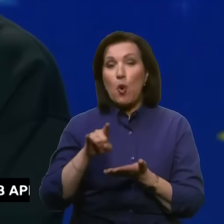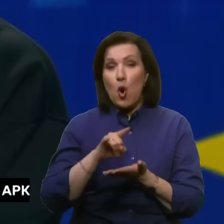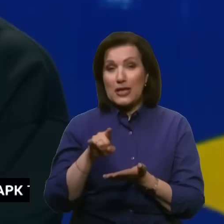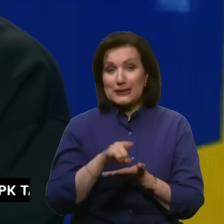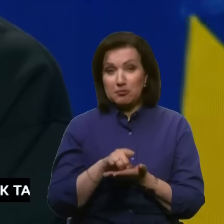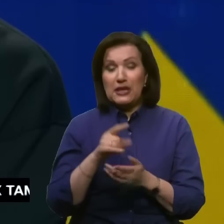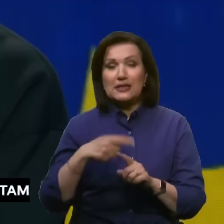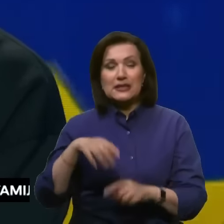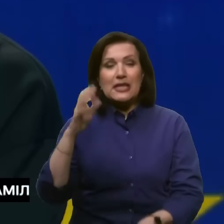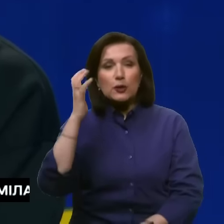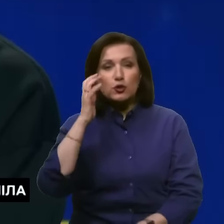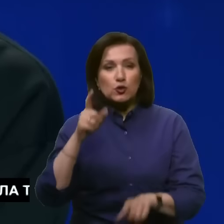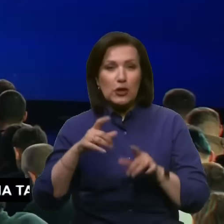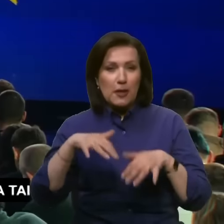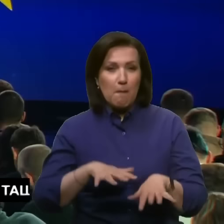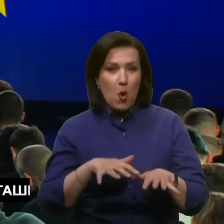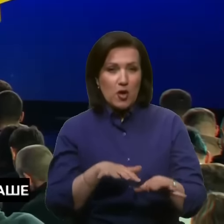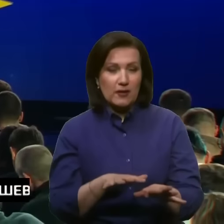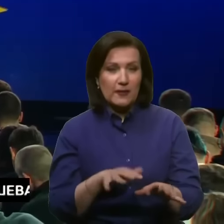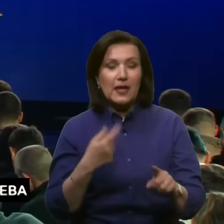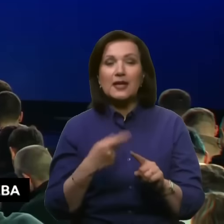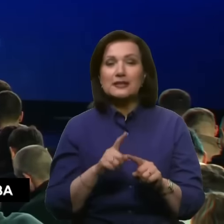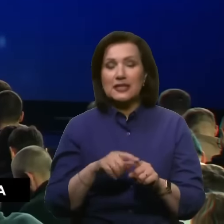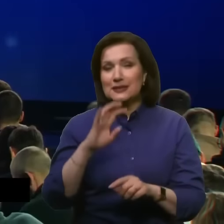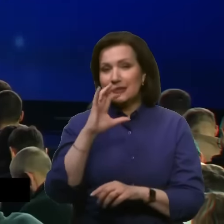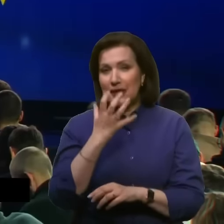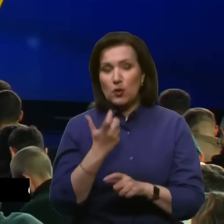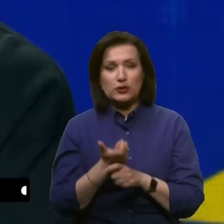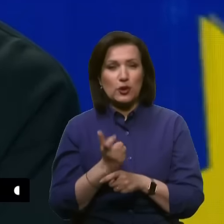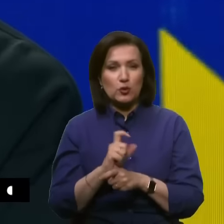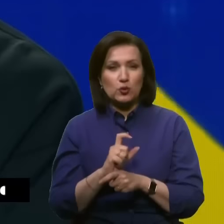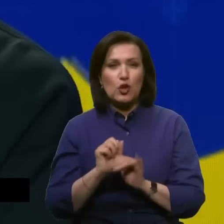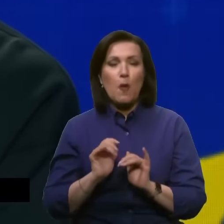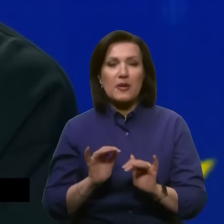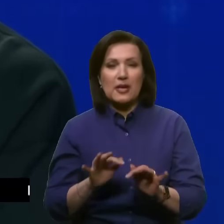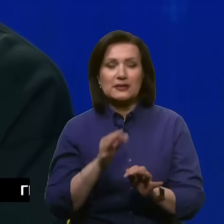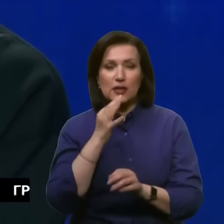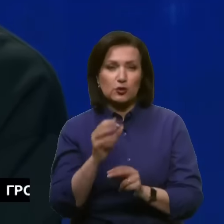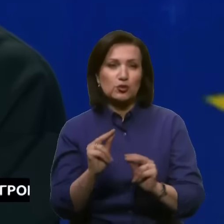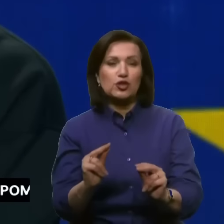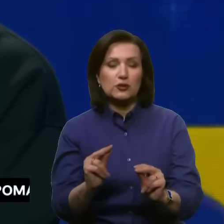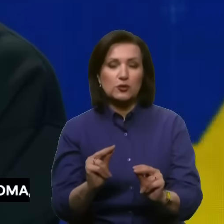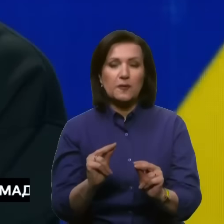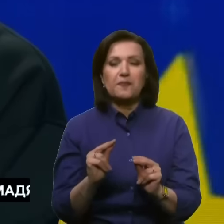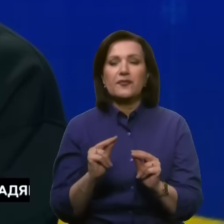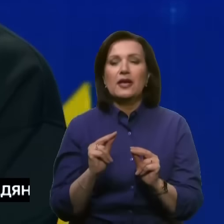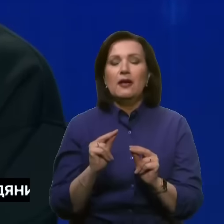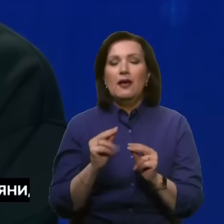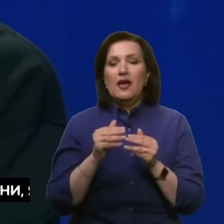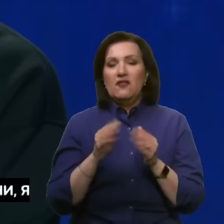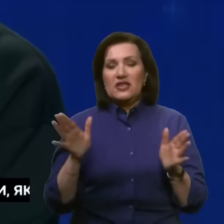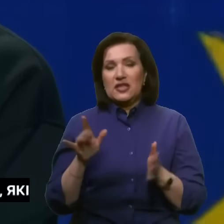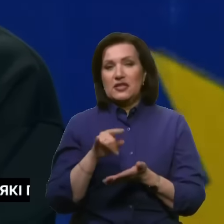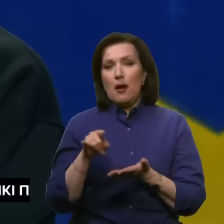Бориспіль, це як Чорне море. Це серйозна дуже операція, скажу вам чесно.